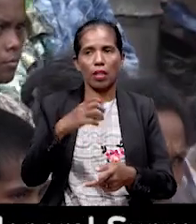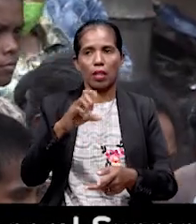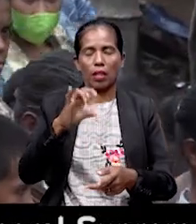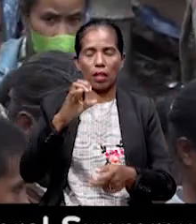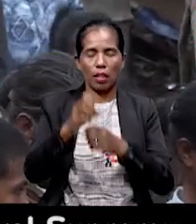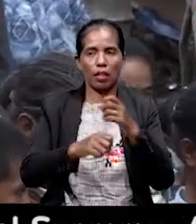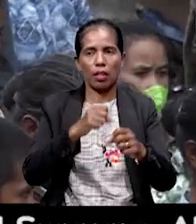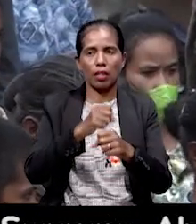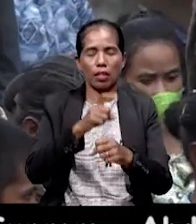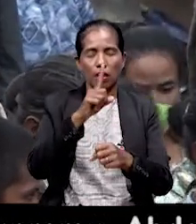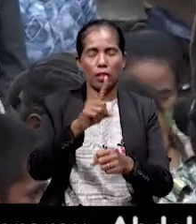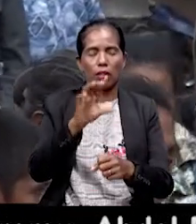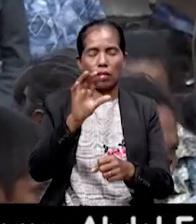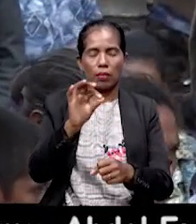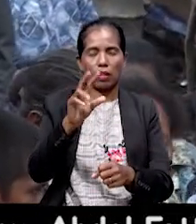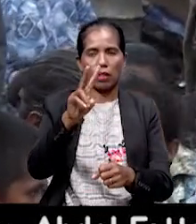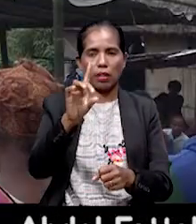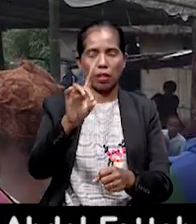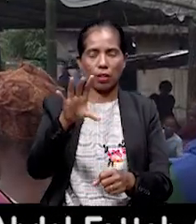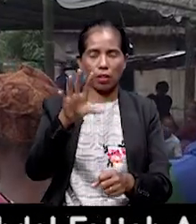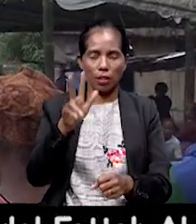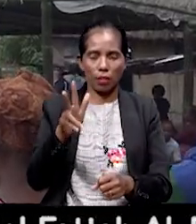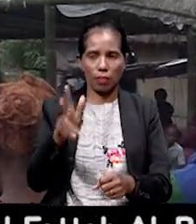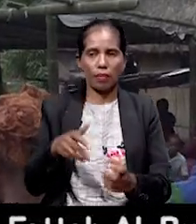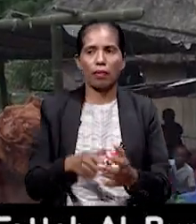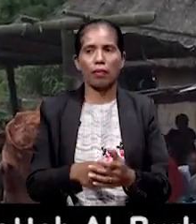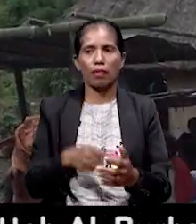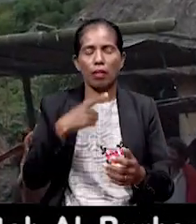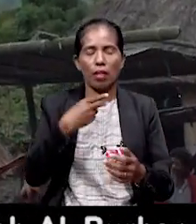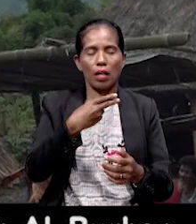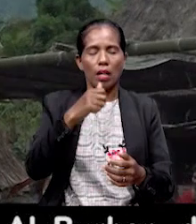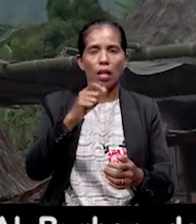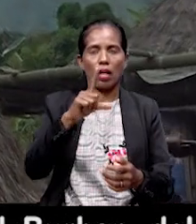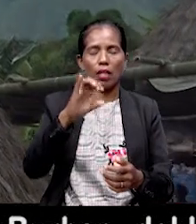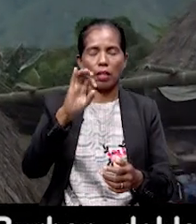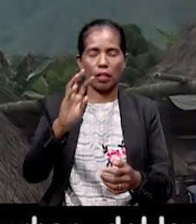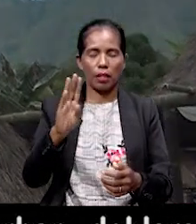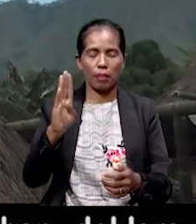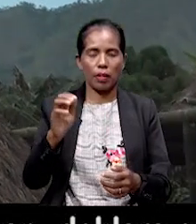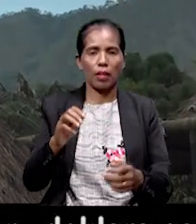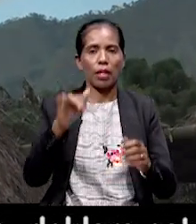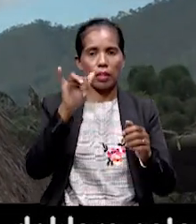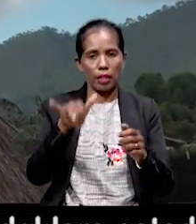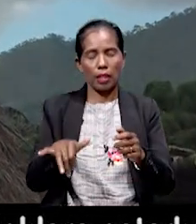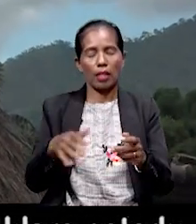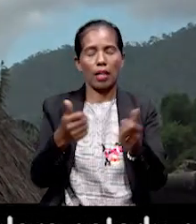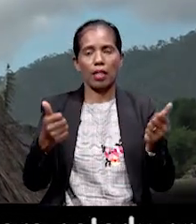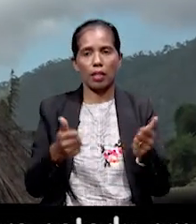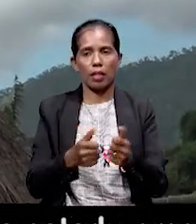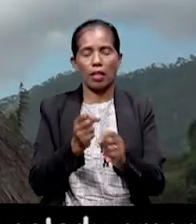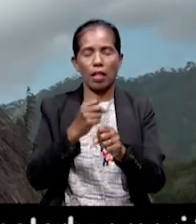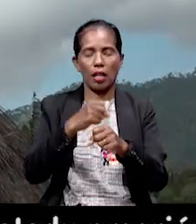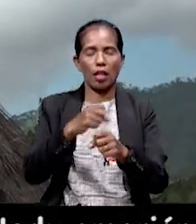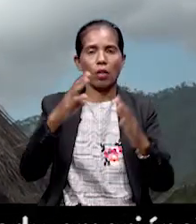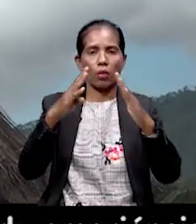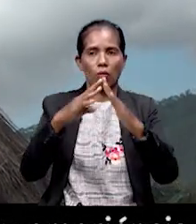tina riung ida atu swalu tolu nulu. Nune dona hari liba honi reinu mai hela iha aldea heni uta ho di hari